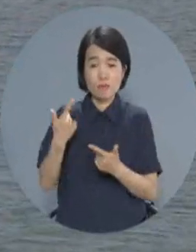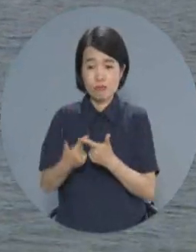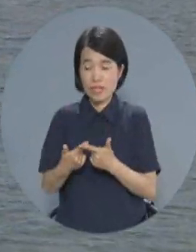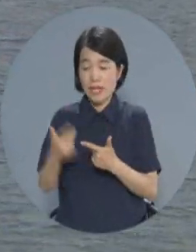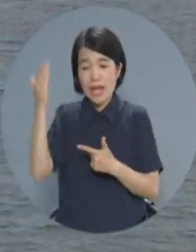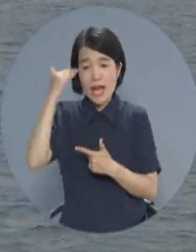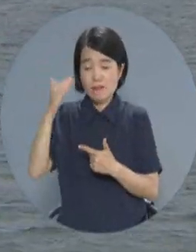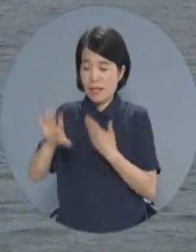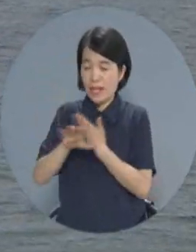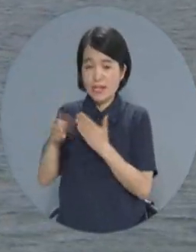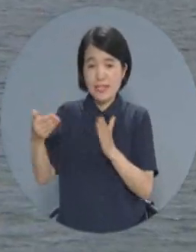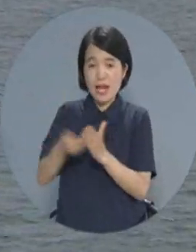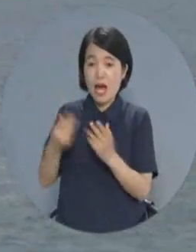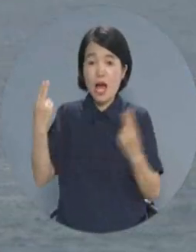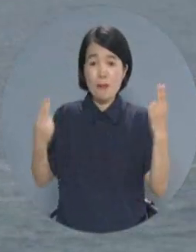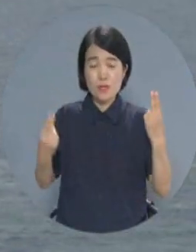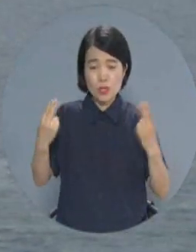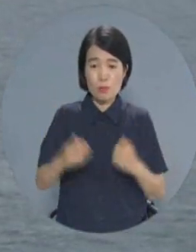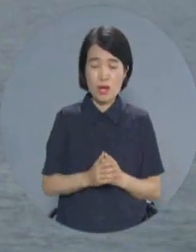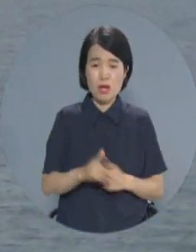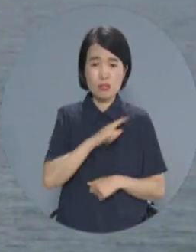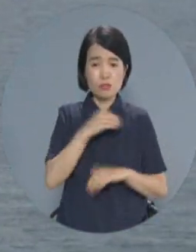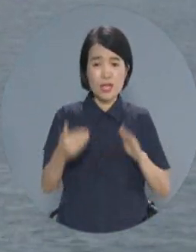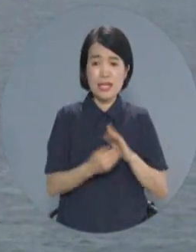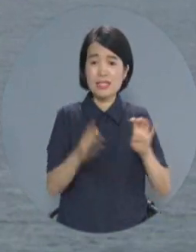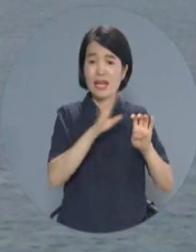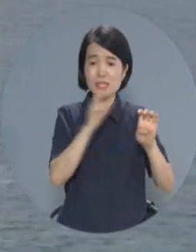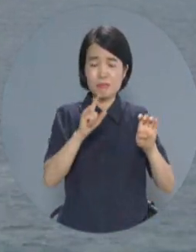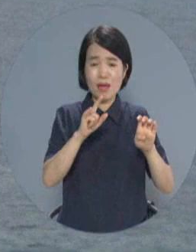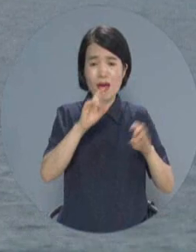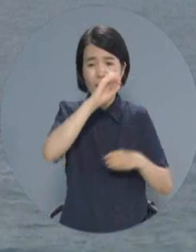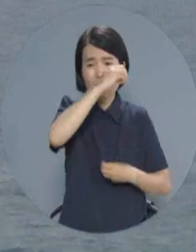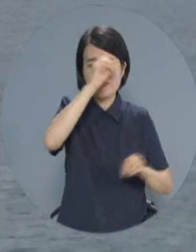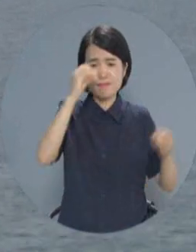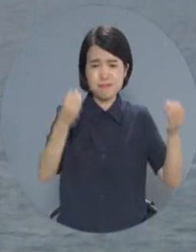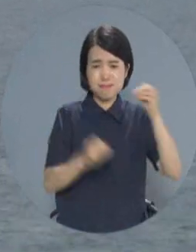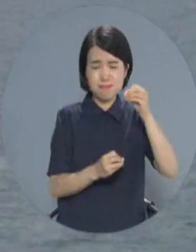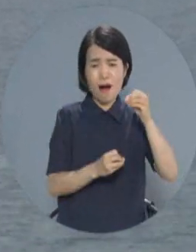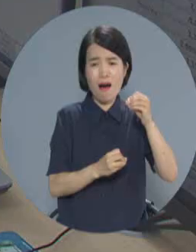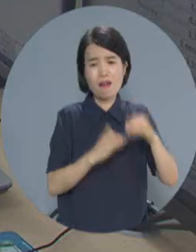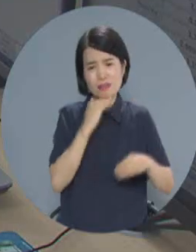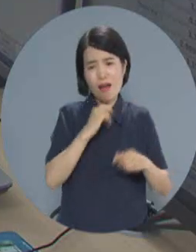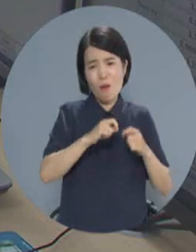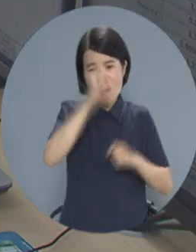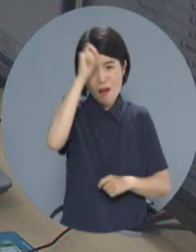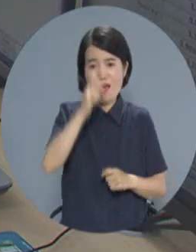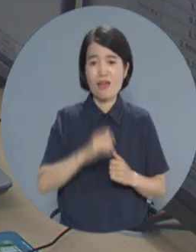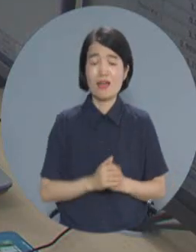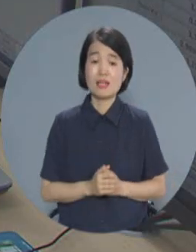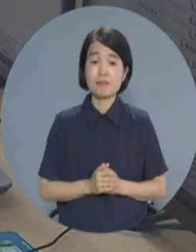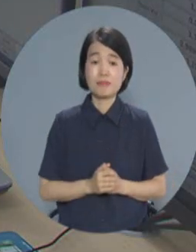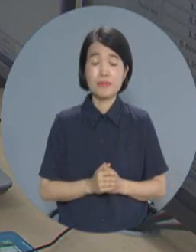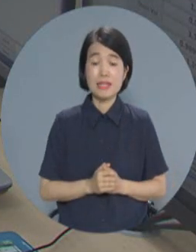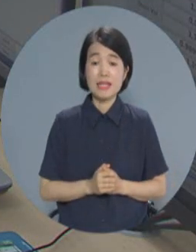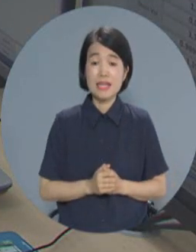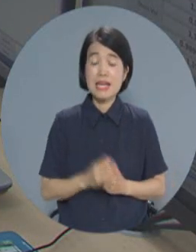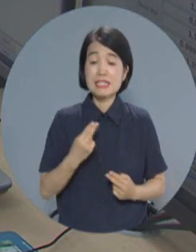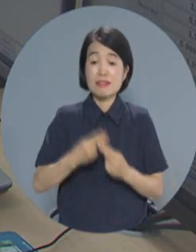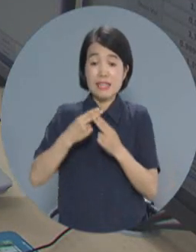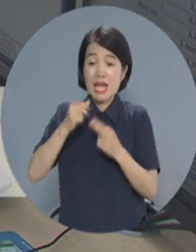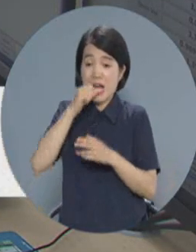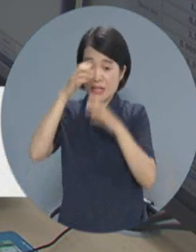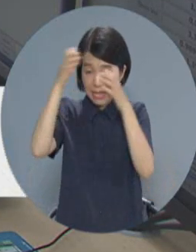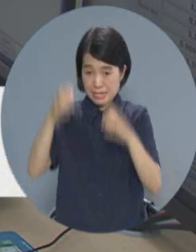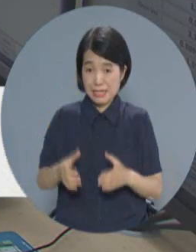등 국내 타 항만과 비교해 최대 40배에 이르는 심각한 상황입니다. 그래서 이 저장 탱크가